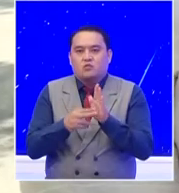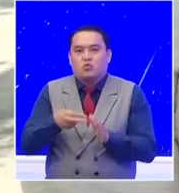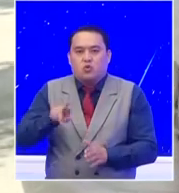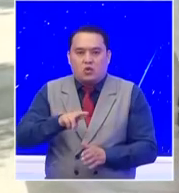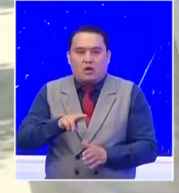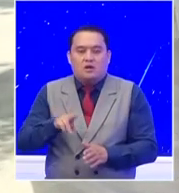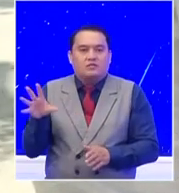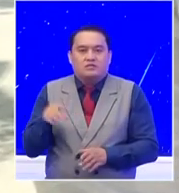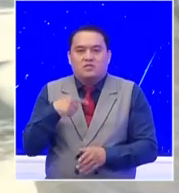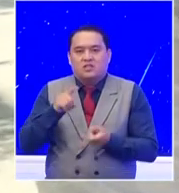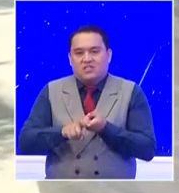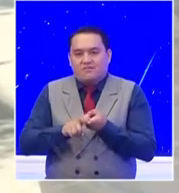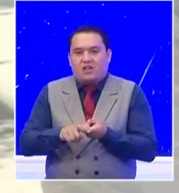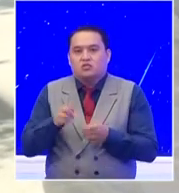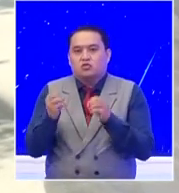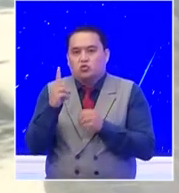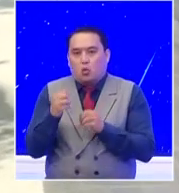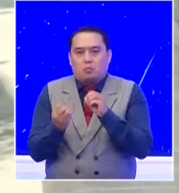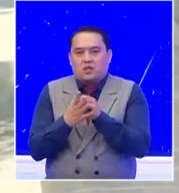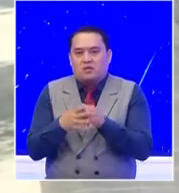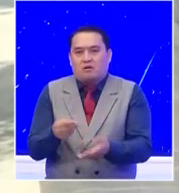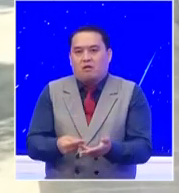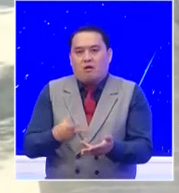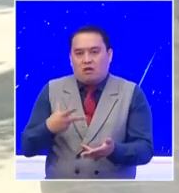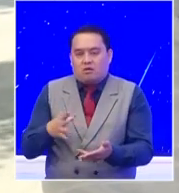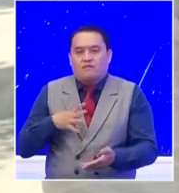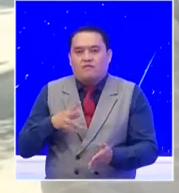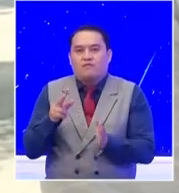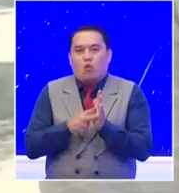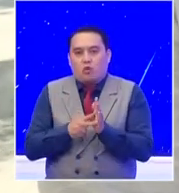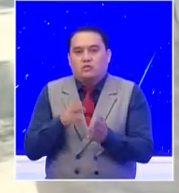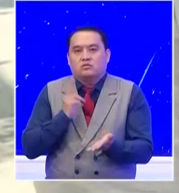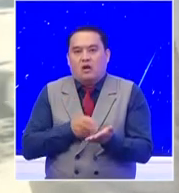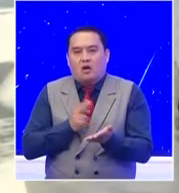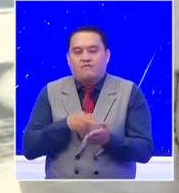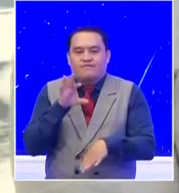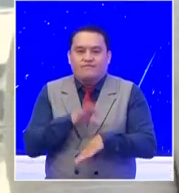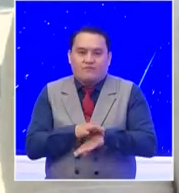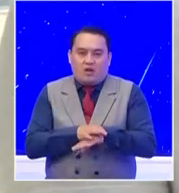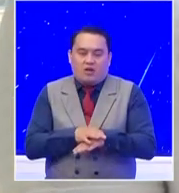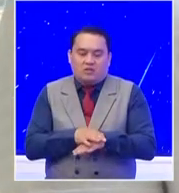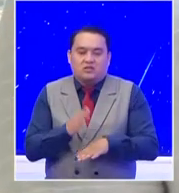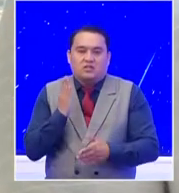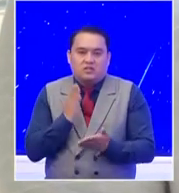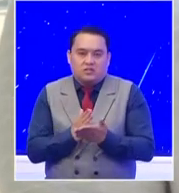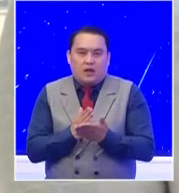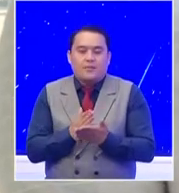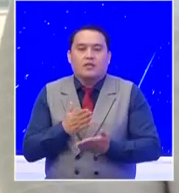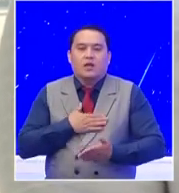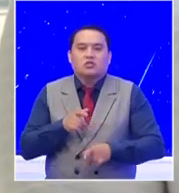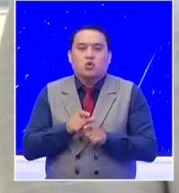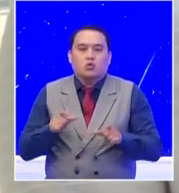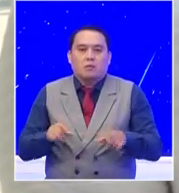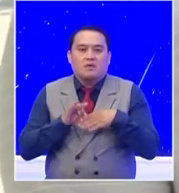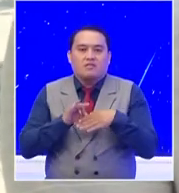У всех контактных лиц, а их 115, взяты анализы. У 8 подтвердился факт наличия COVID-19. Нашими людьми